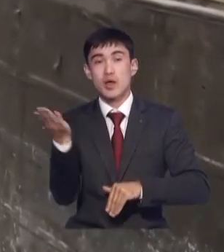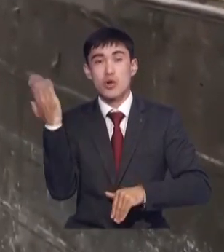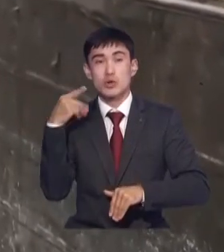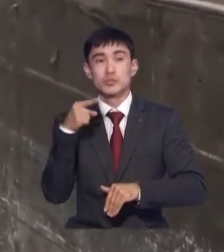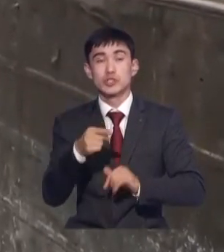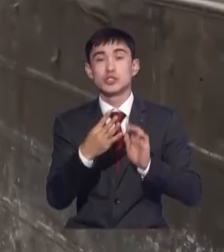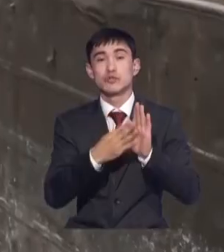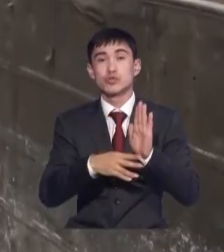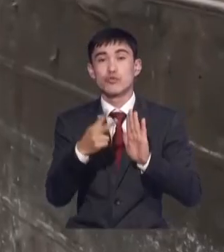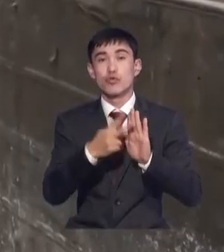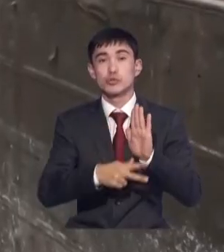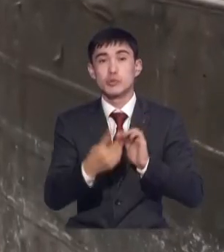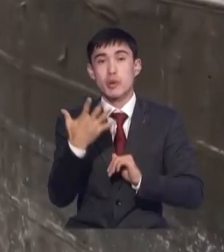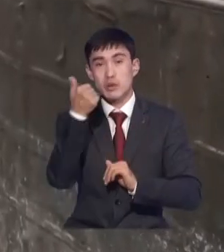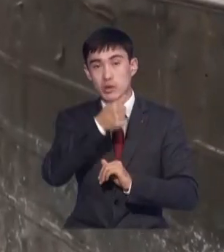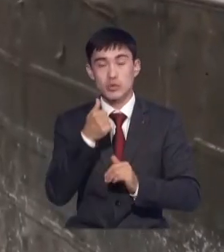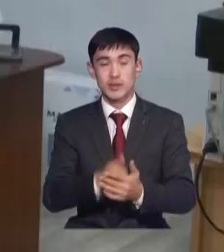далеком